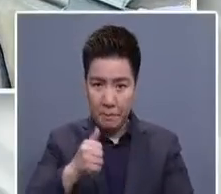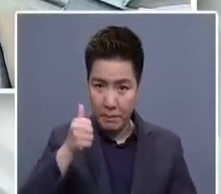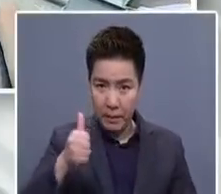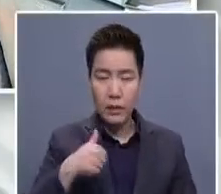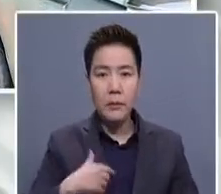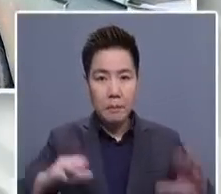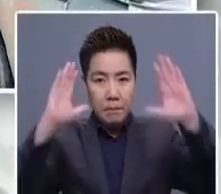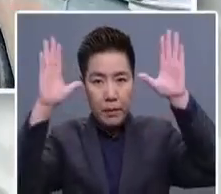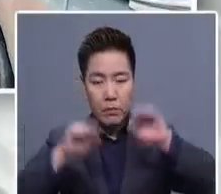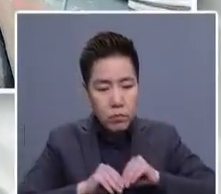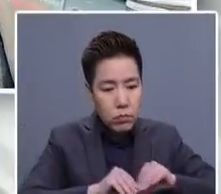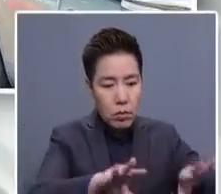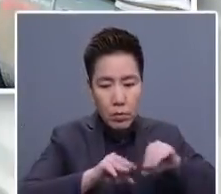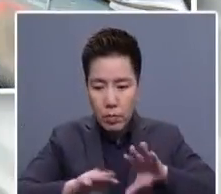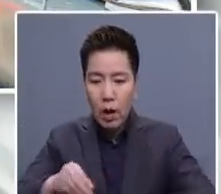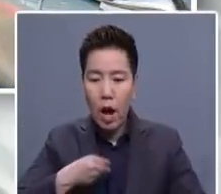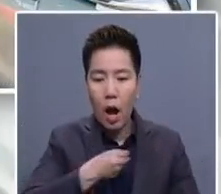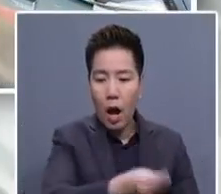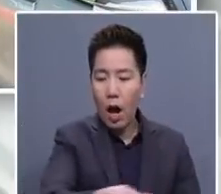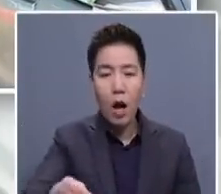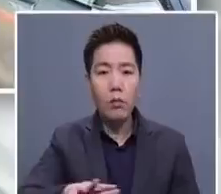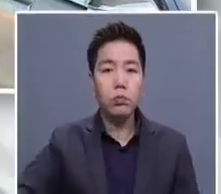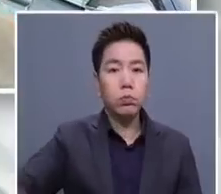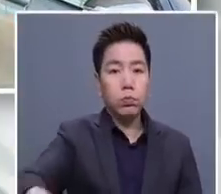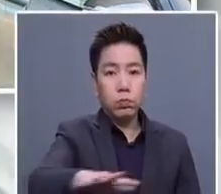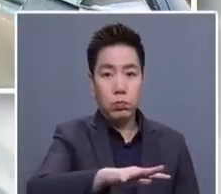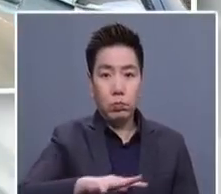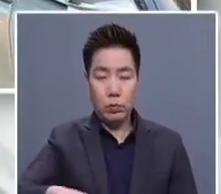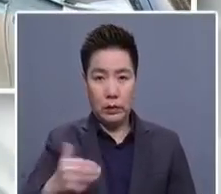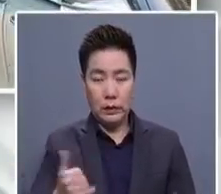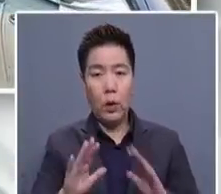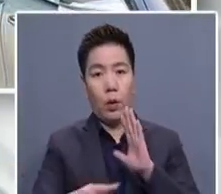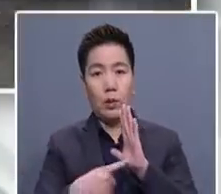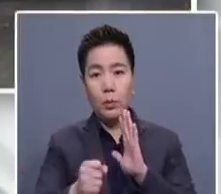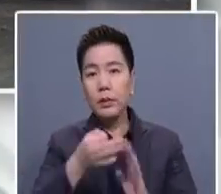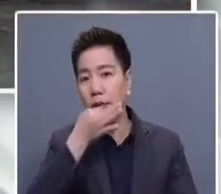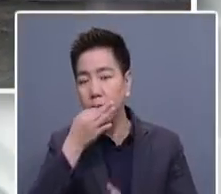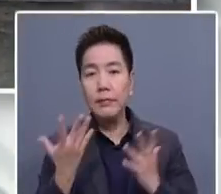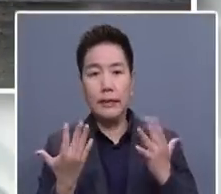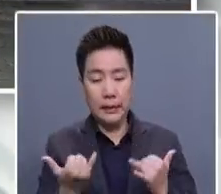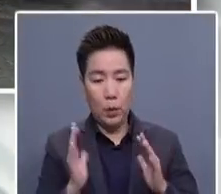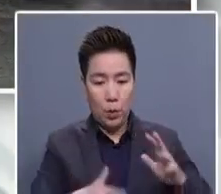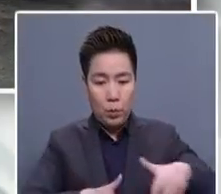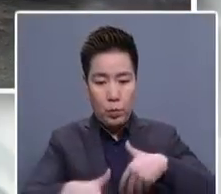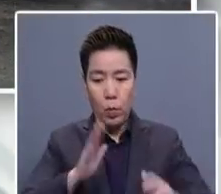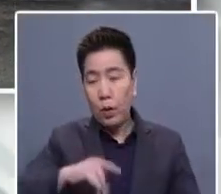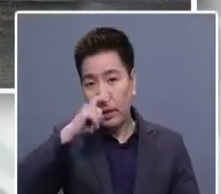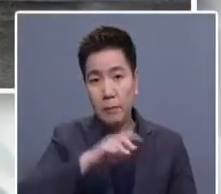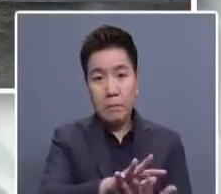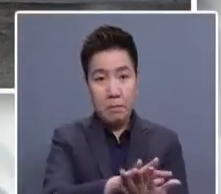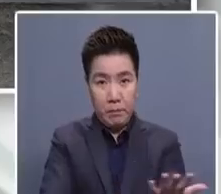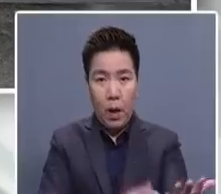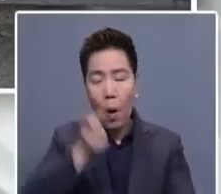งรุกให้กับประชาชนในทุกขอบเขตของสมุทรสาครเนี่ยได้เข้าใจรวมทั้งประชาชนคนไทยทั้งประเทศด้วย